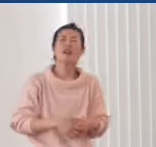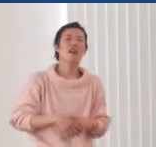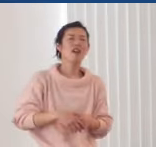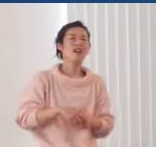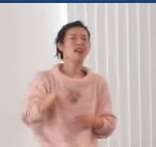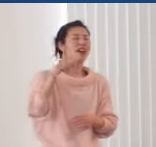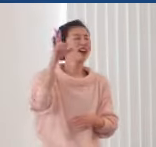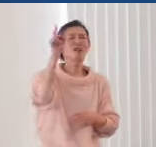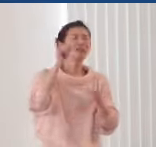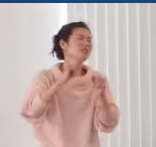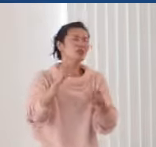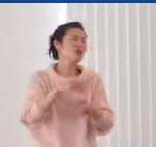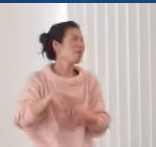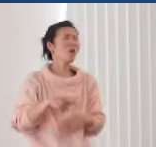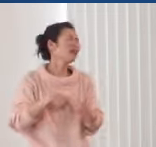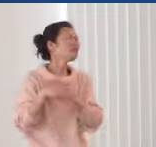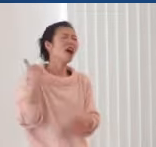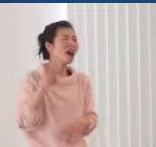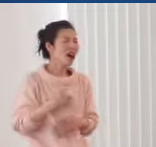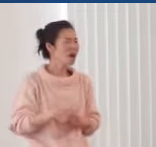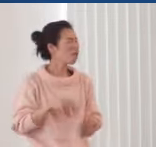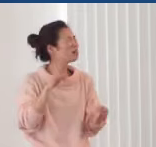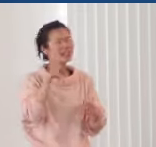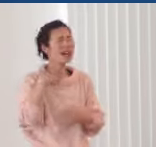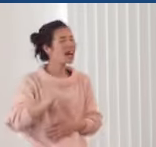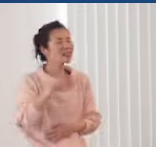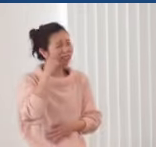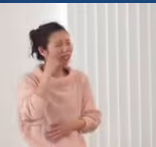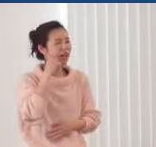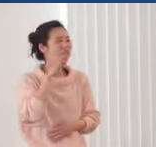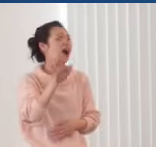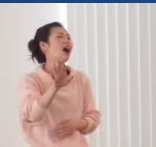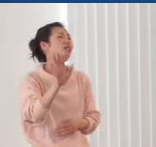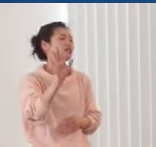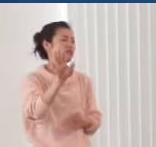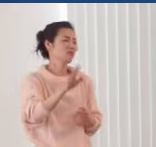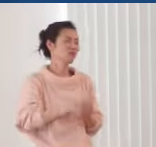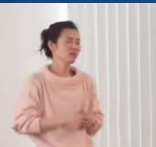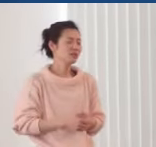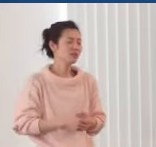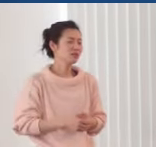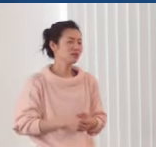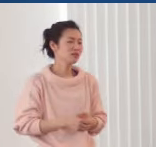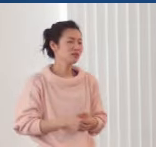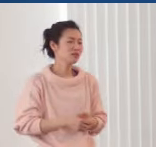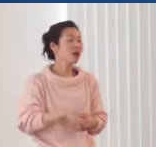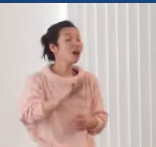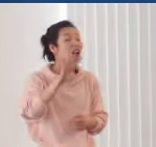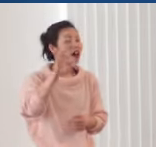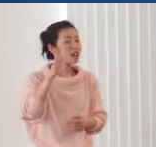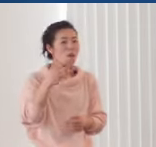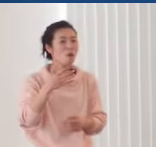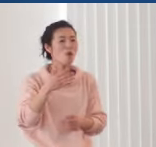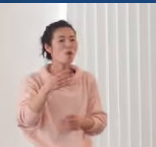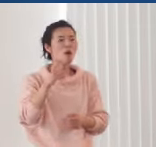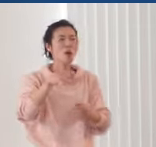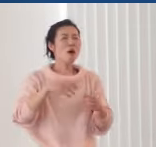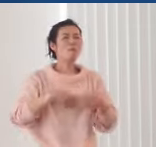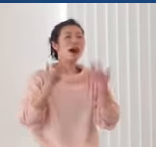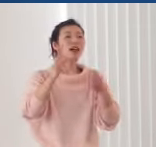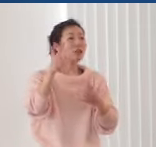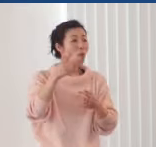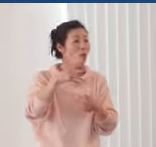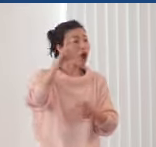神の技は完全であって、その完全なる御業に人間は指一本触れることはできません